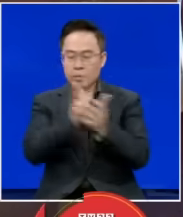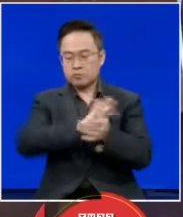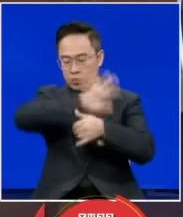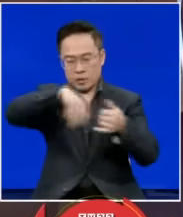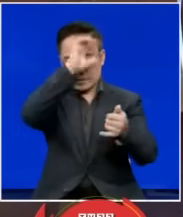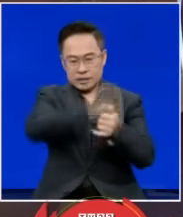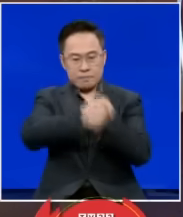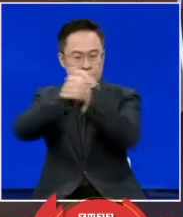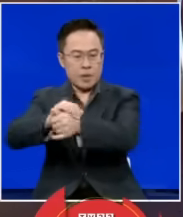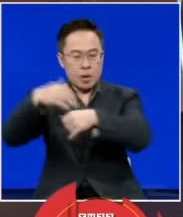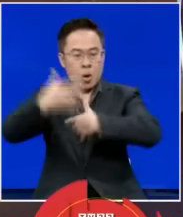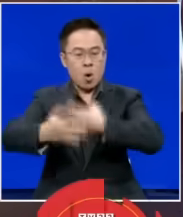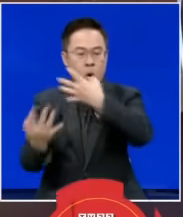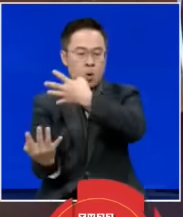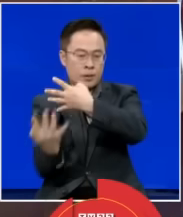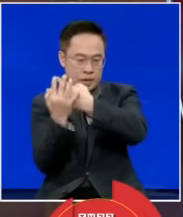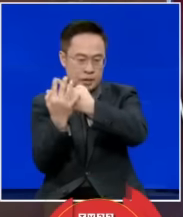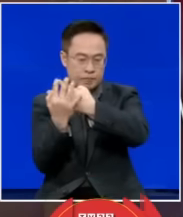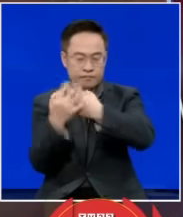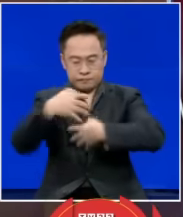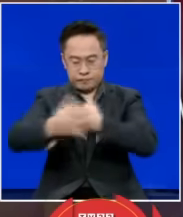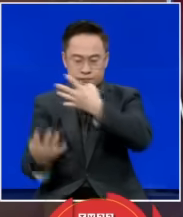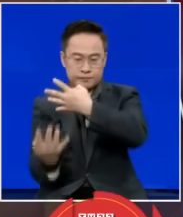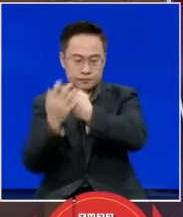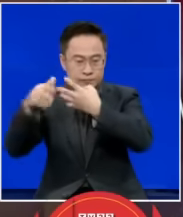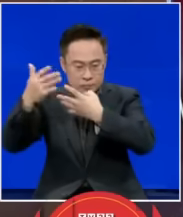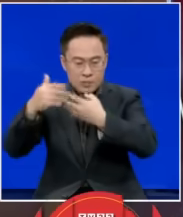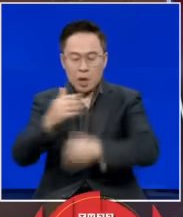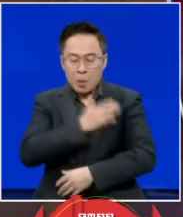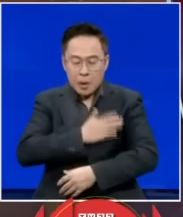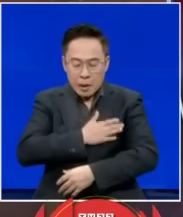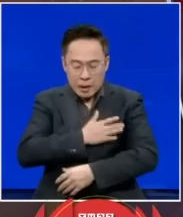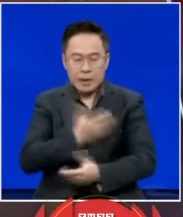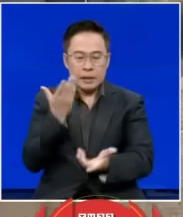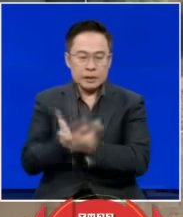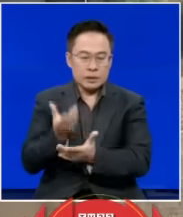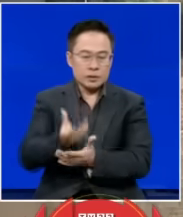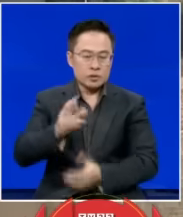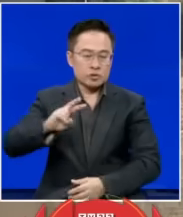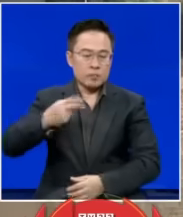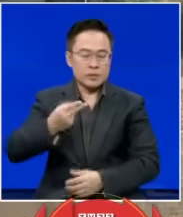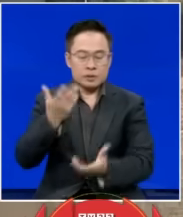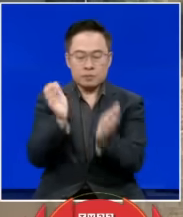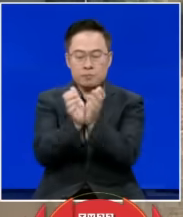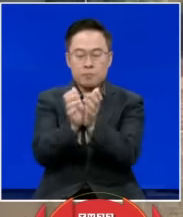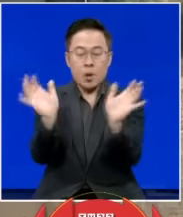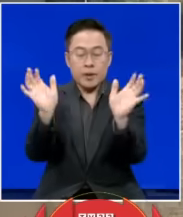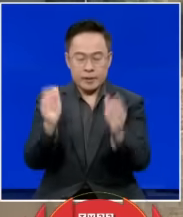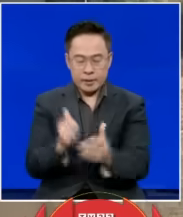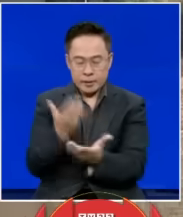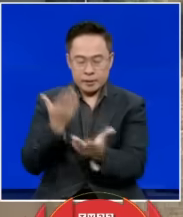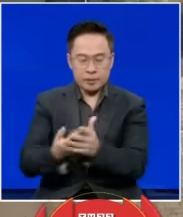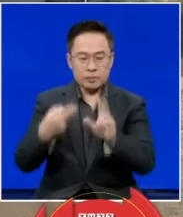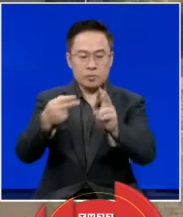วเข้าห้องควบคุมของสน.ประชาชื่นตอนหลังก็วางหลักทรัพย์ 20,000 บาทยื่นประกันตัวแต่ก็มีรายงานบอกว่าคนนี้เนี่ยอ